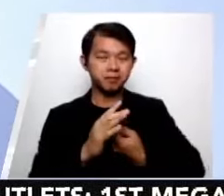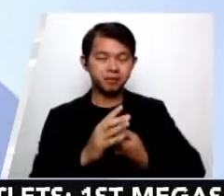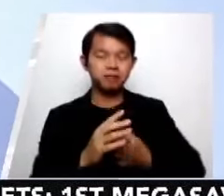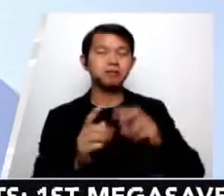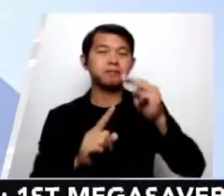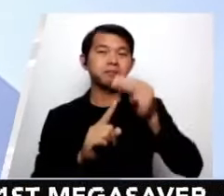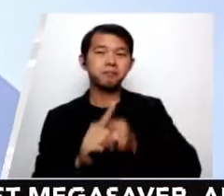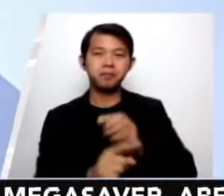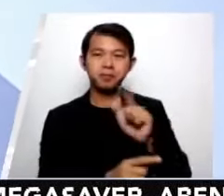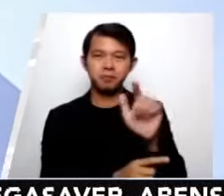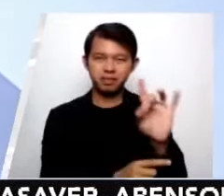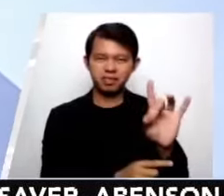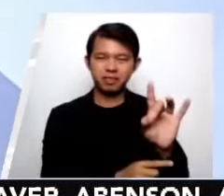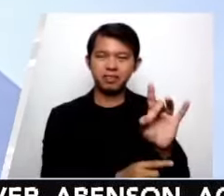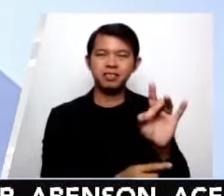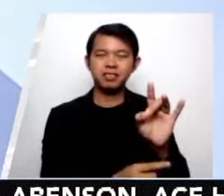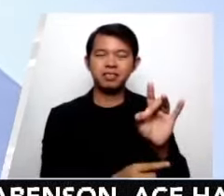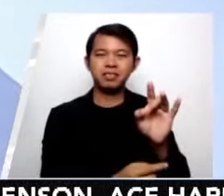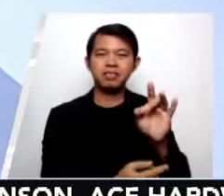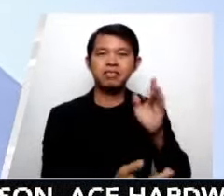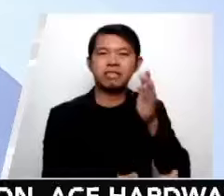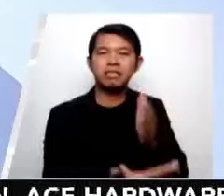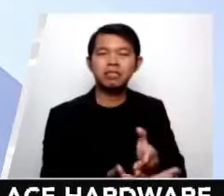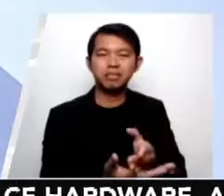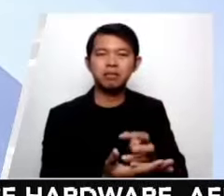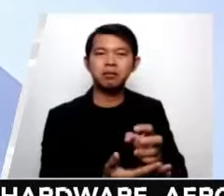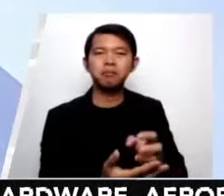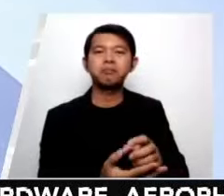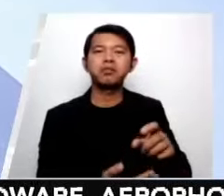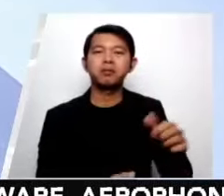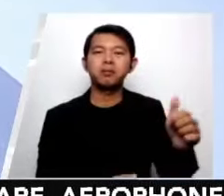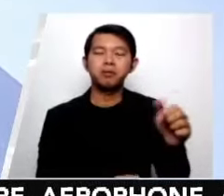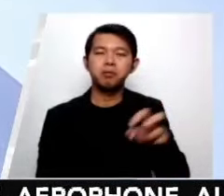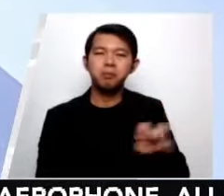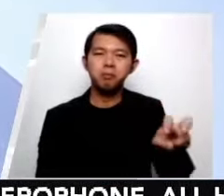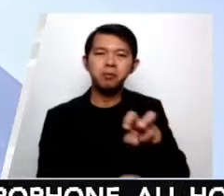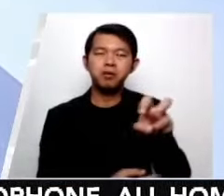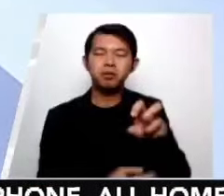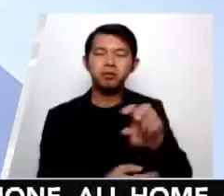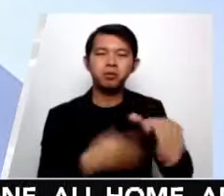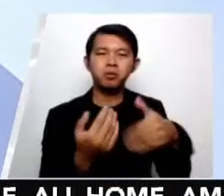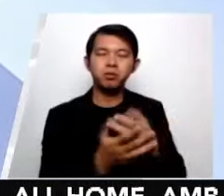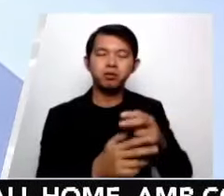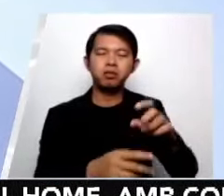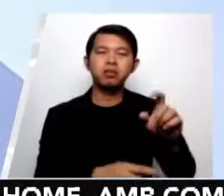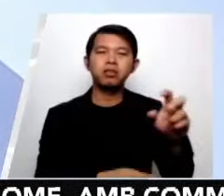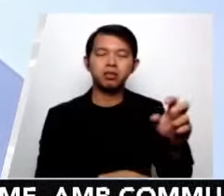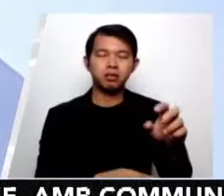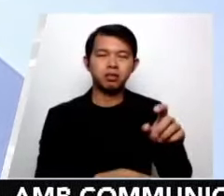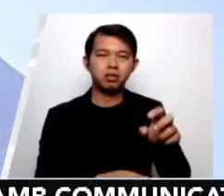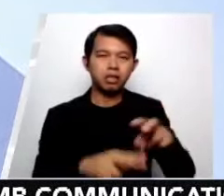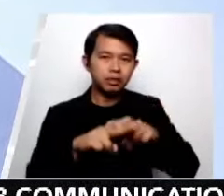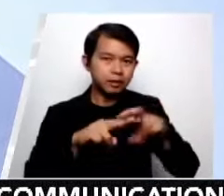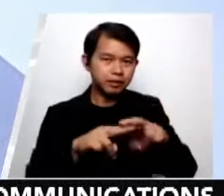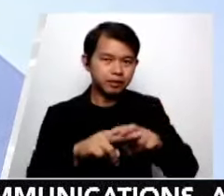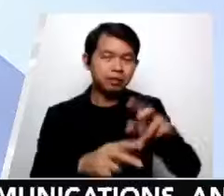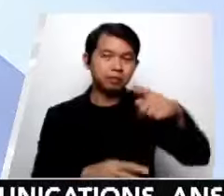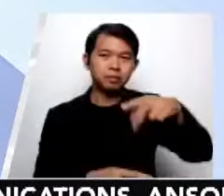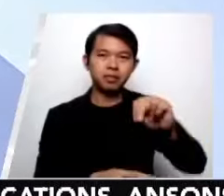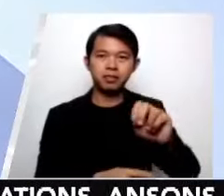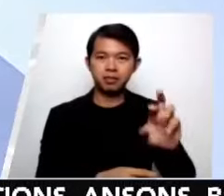biyabiyahe ng 5 taon ang mga tren nito sa Metro Manila dahil sa ginagawang North-South Commuter Railway Project.